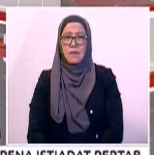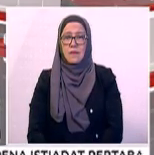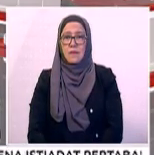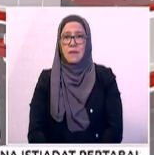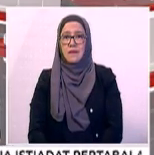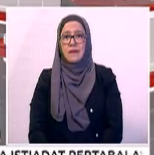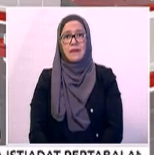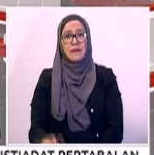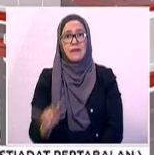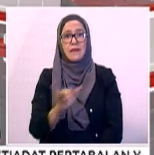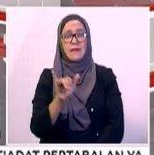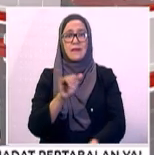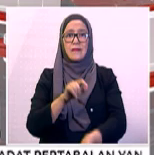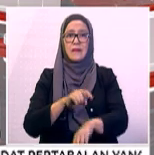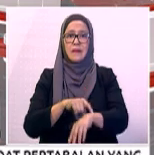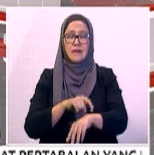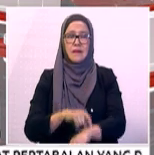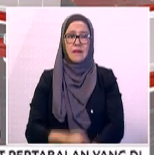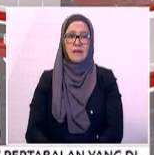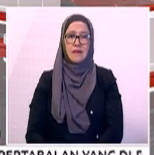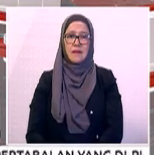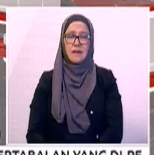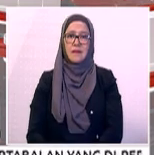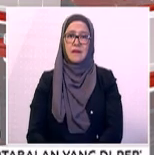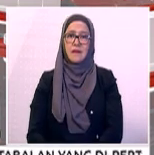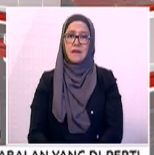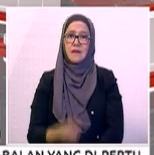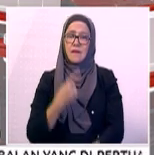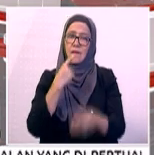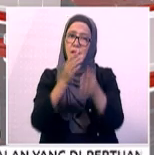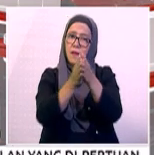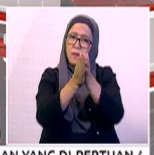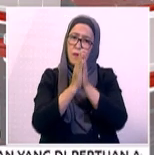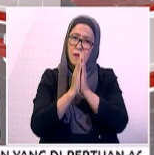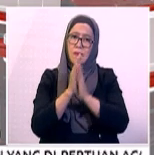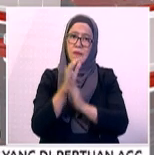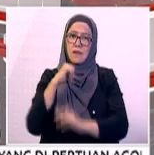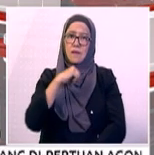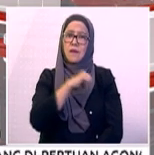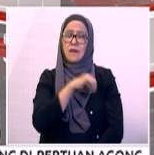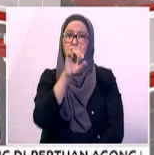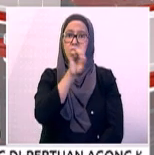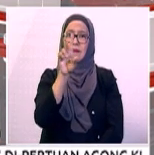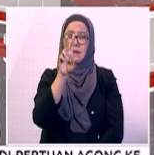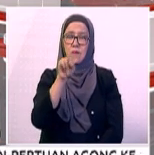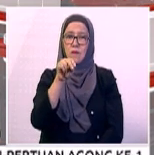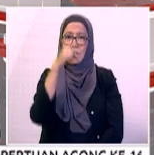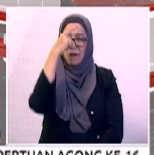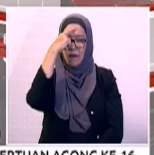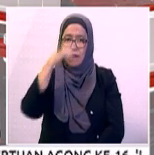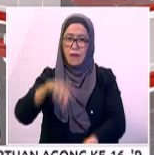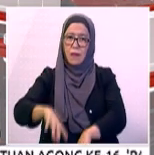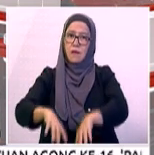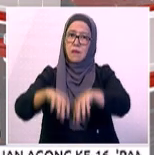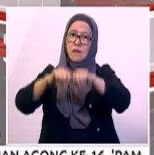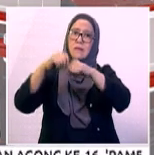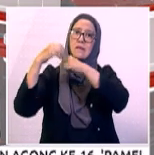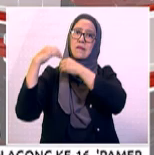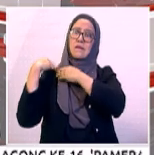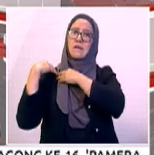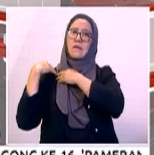Baik, dalam pada itu, Tan Sri S.A. Vignesh Warren turut meminta ahli Dewan Negara supaya dapat memikul titah Yang di-Pertuan Agong